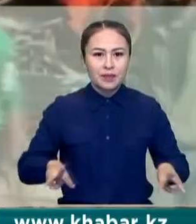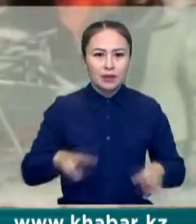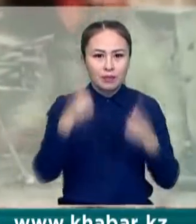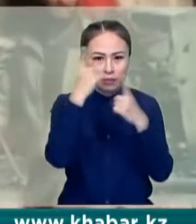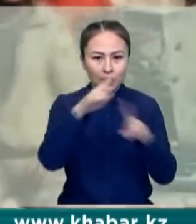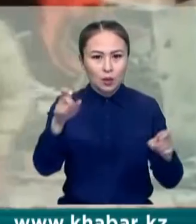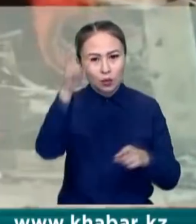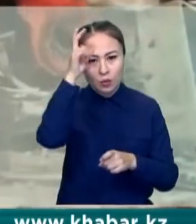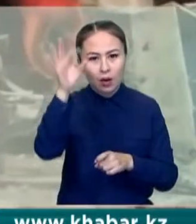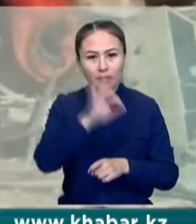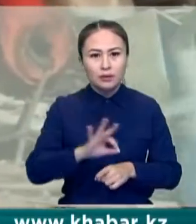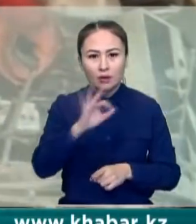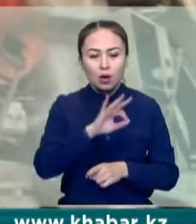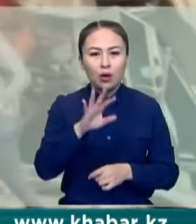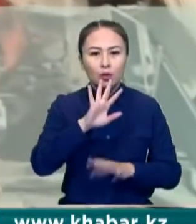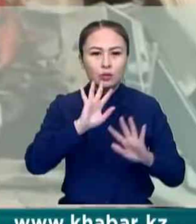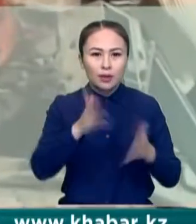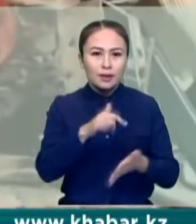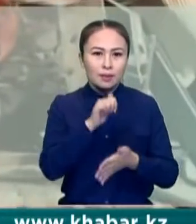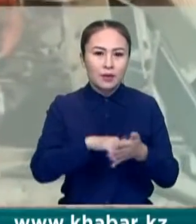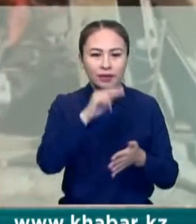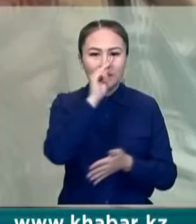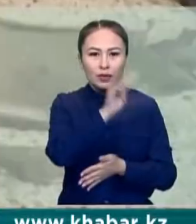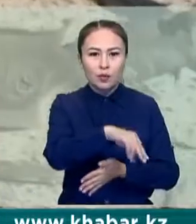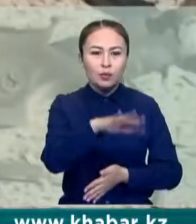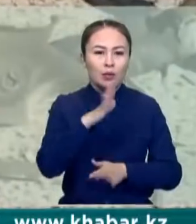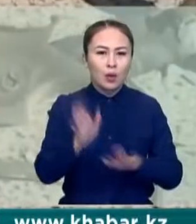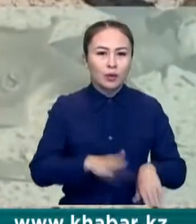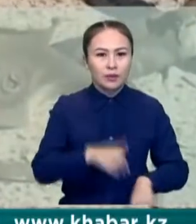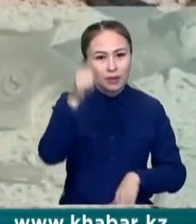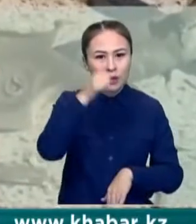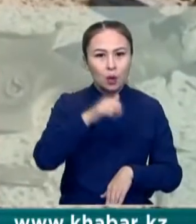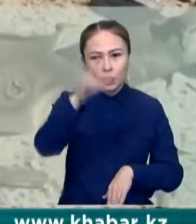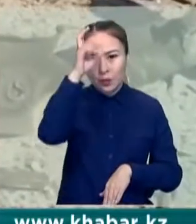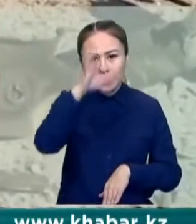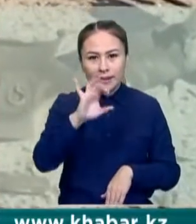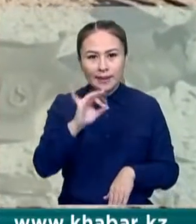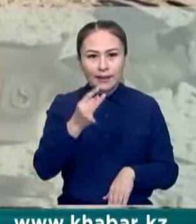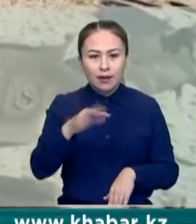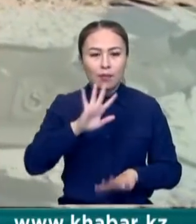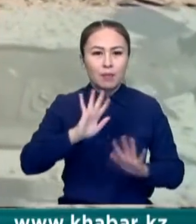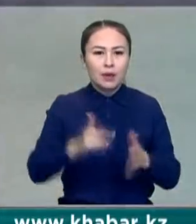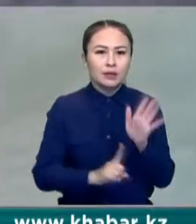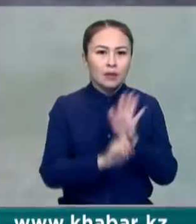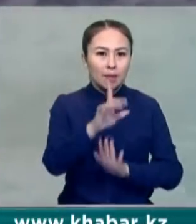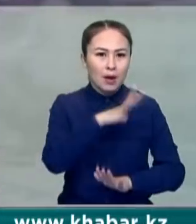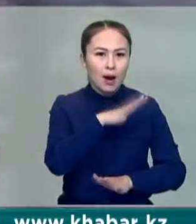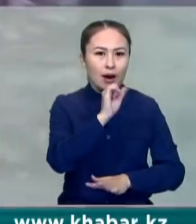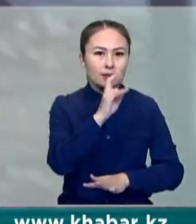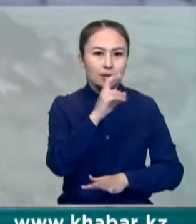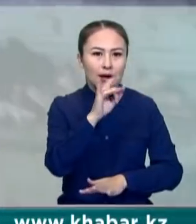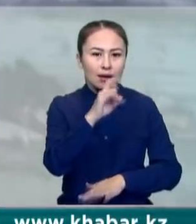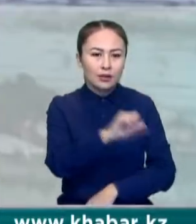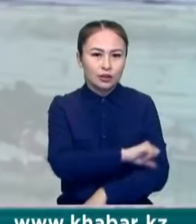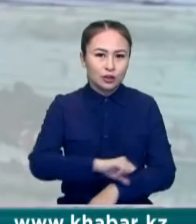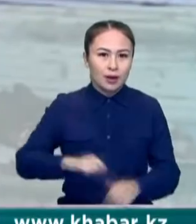өкілдері хабарлады. Түркия тарапы күрд жасақтарын айыптап отыр. Өткен айда Түркия Сирия аумағында әскери операция бастаған еді. Анкара шекараға